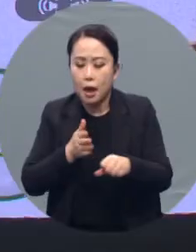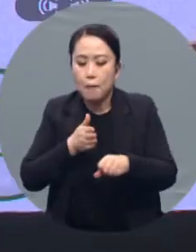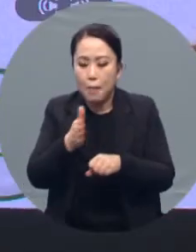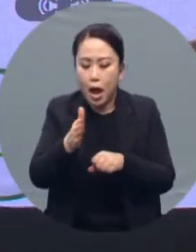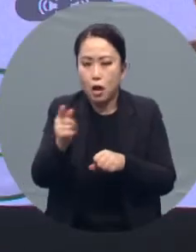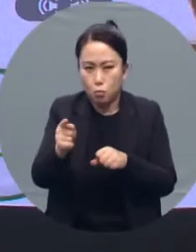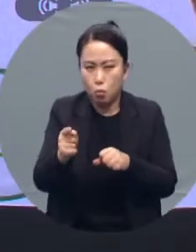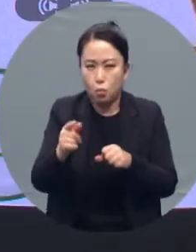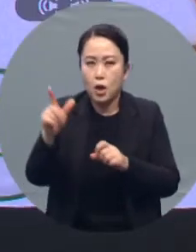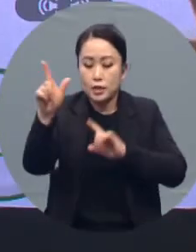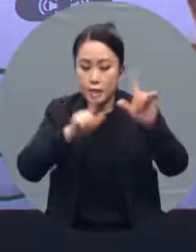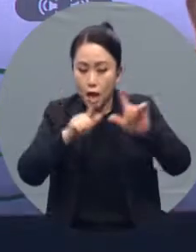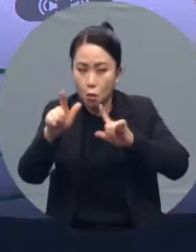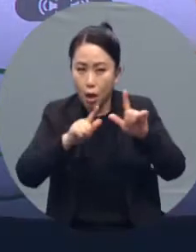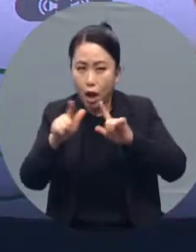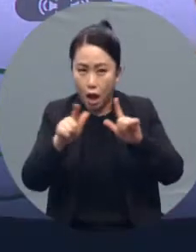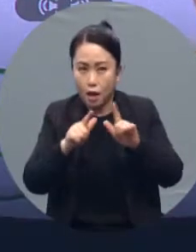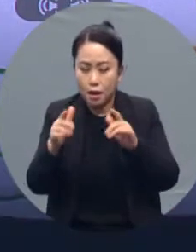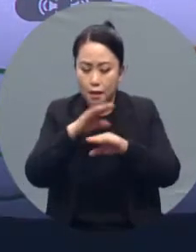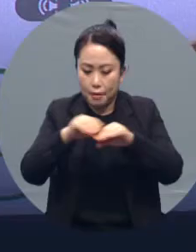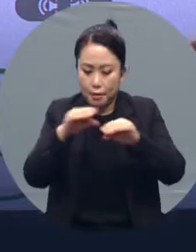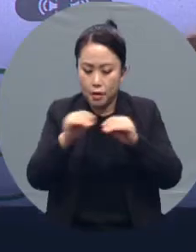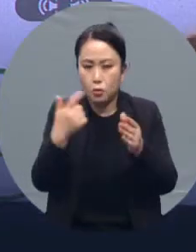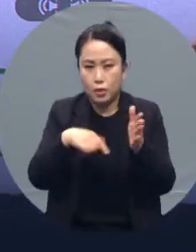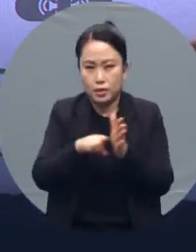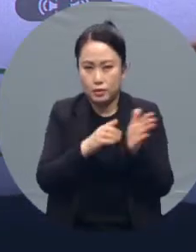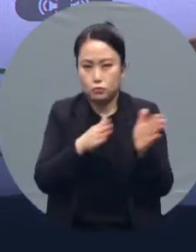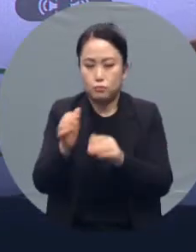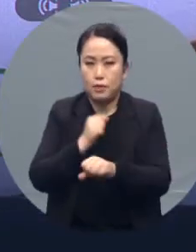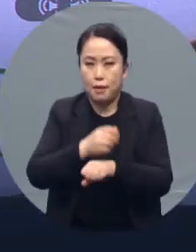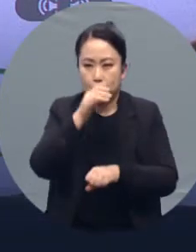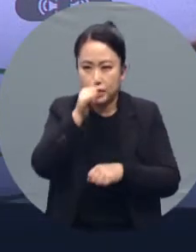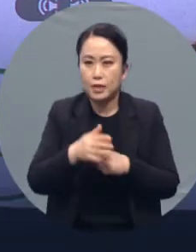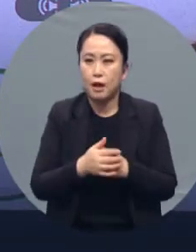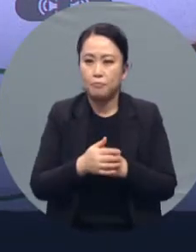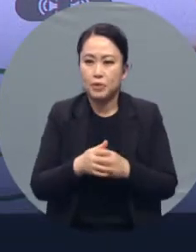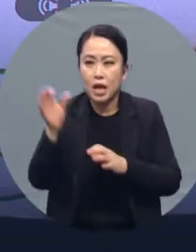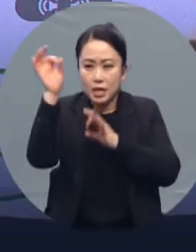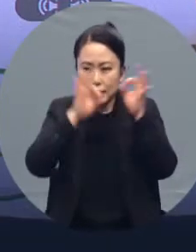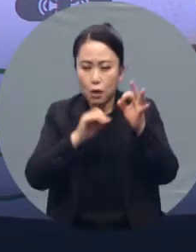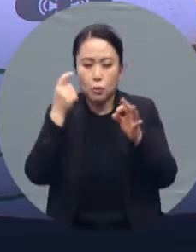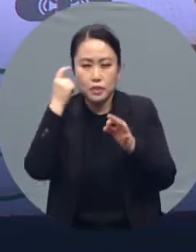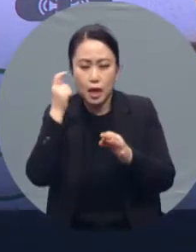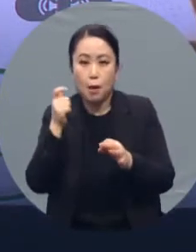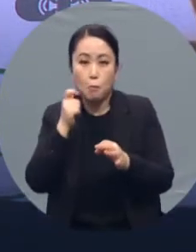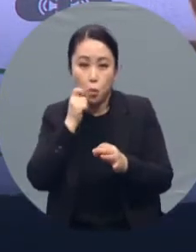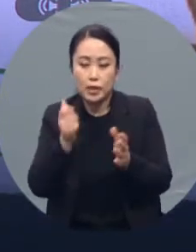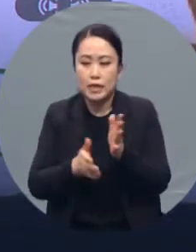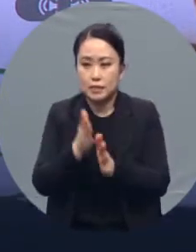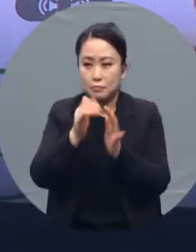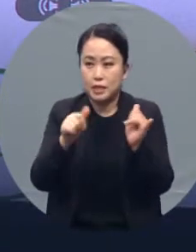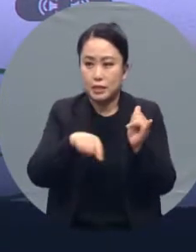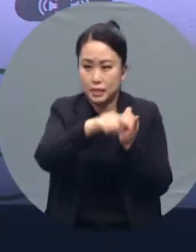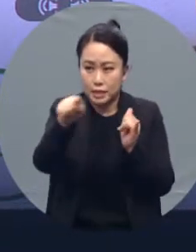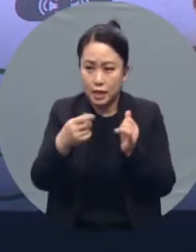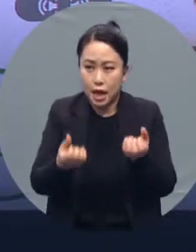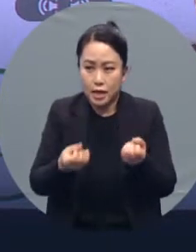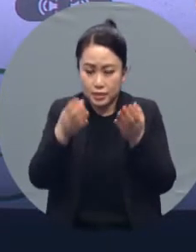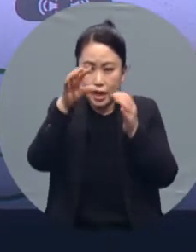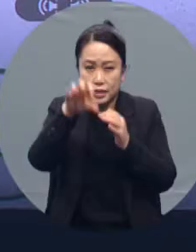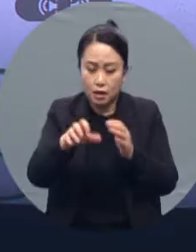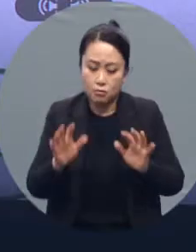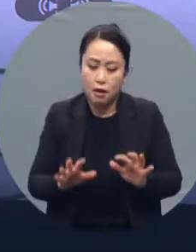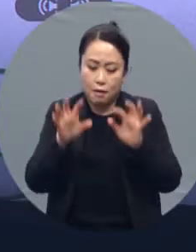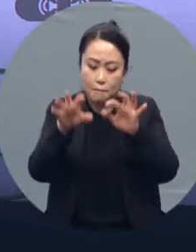나섭니다. 사고를 회피하지 못한 시민들이 행사장으로 계속 유입되고 있어 구조작업에 차질이 우려돼